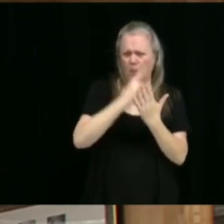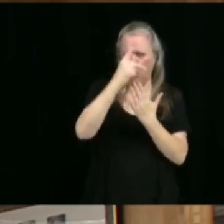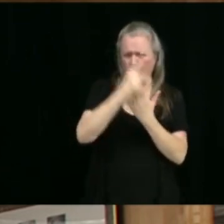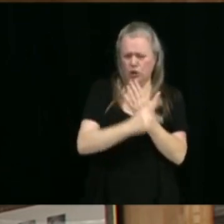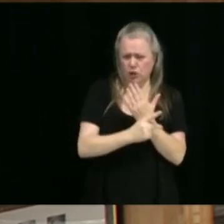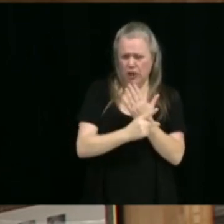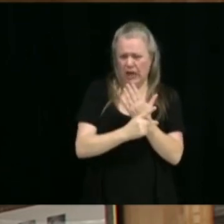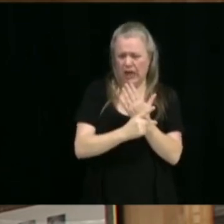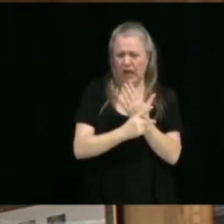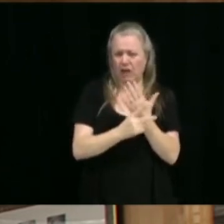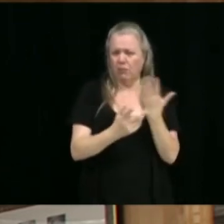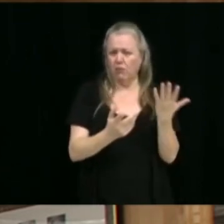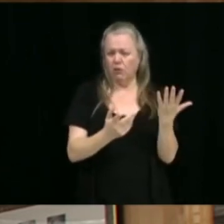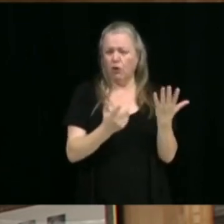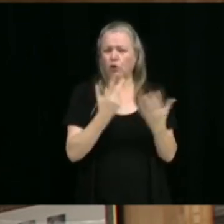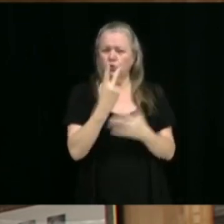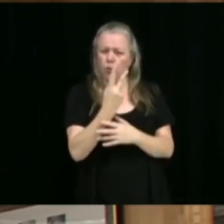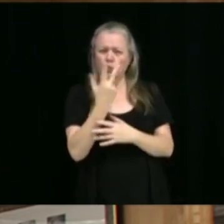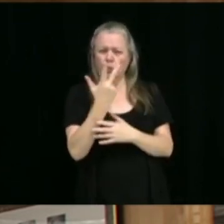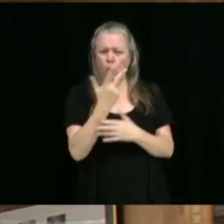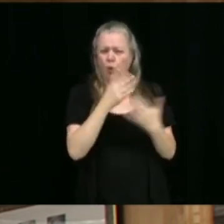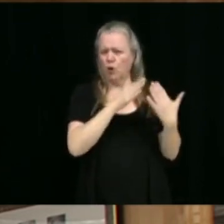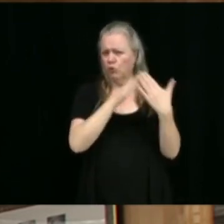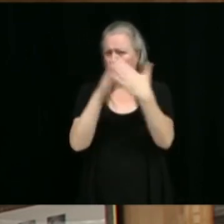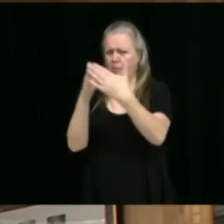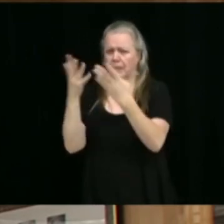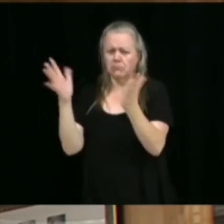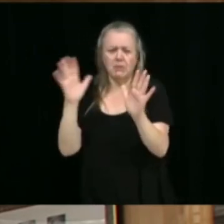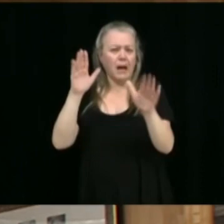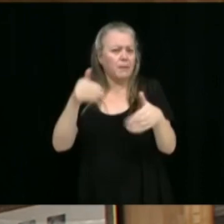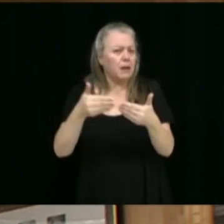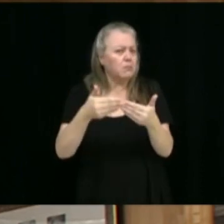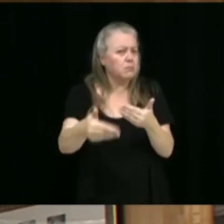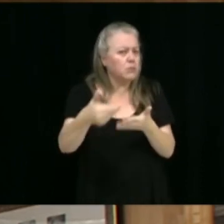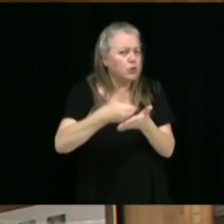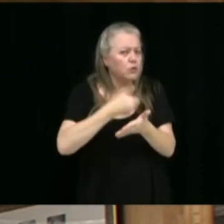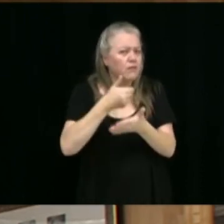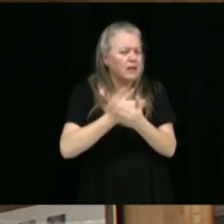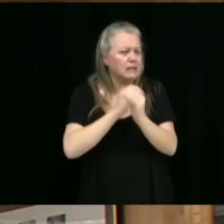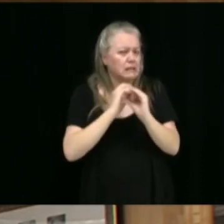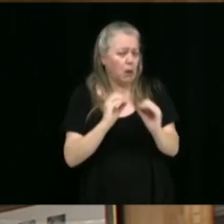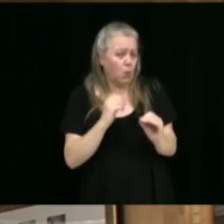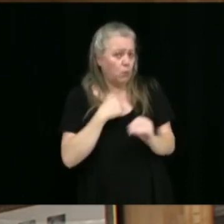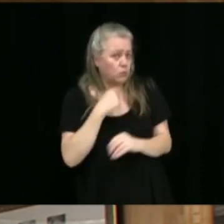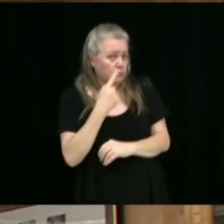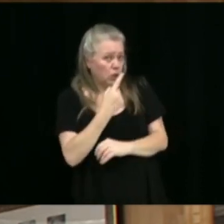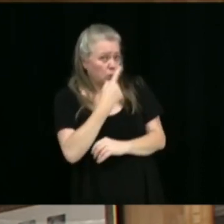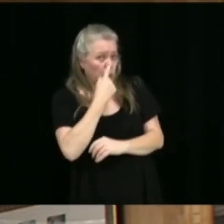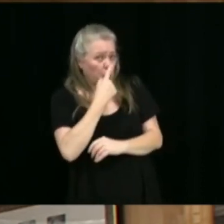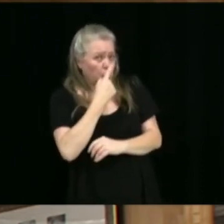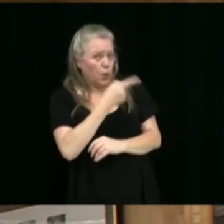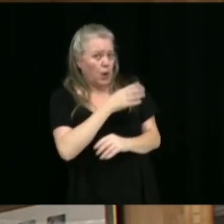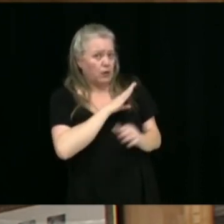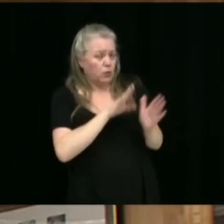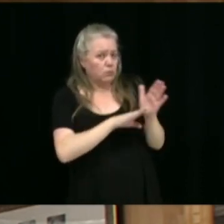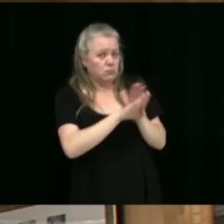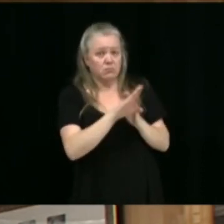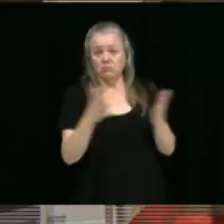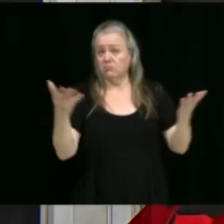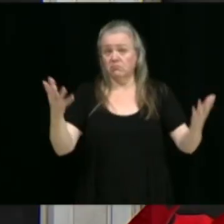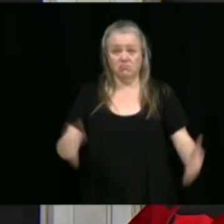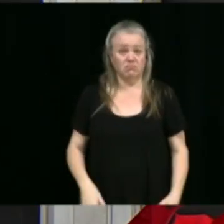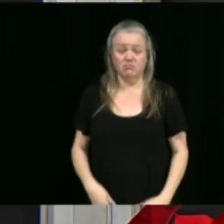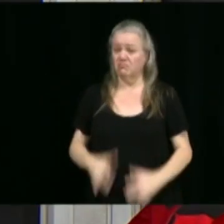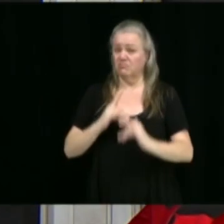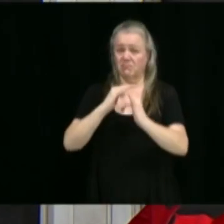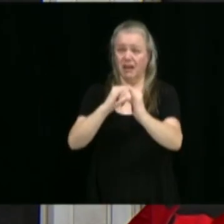que vous aviez 2-3 demandes que vous aviez soumises. Puis là, par la suite, on n'a pas eu de nouvelles. Fait que je me demandais si vous avez eu du développement non, là-dessus. Bien, nous-mêmes, on est